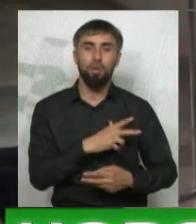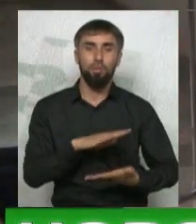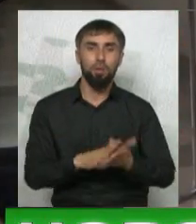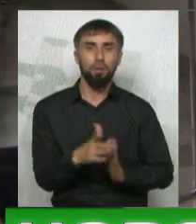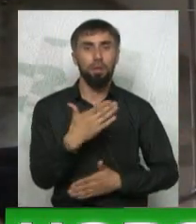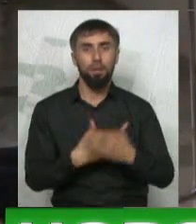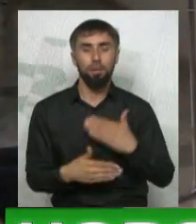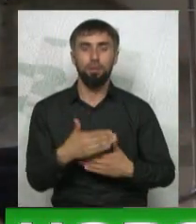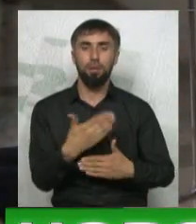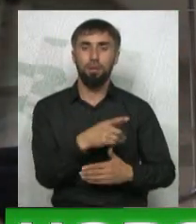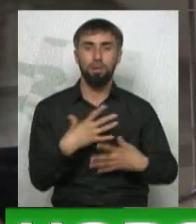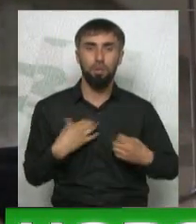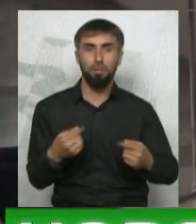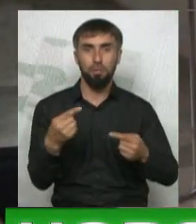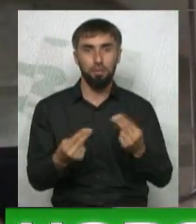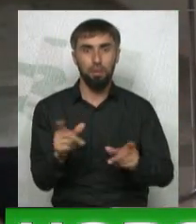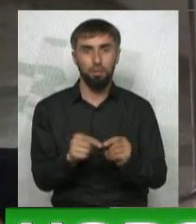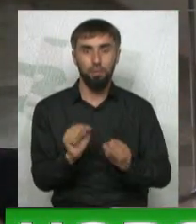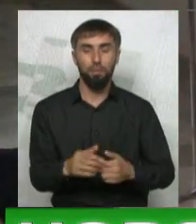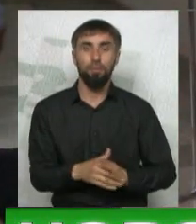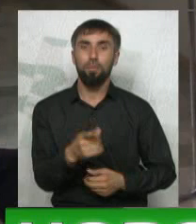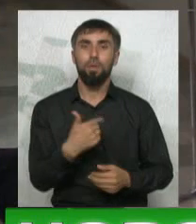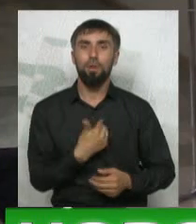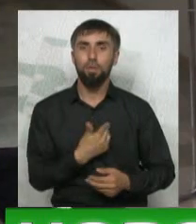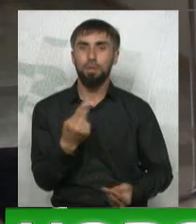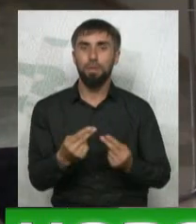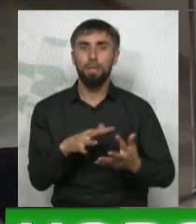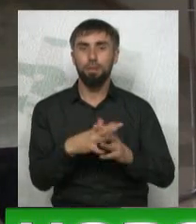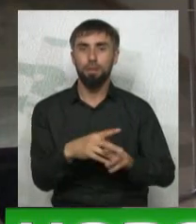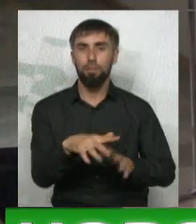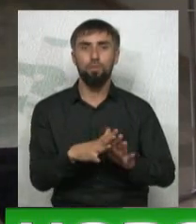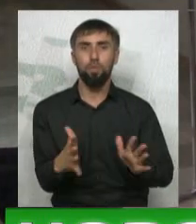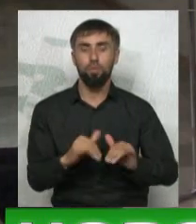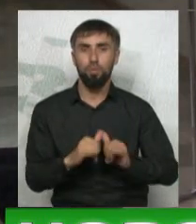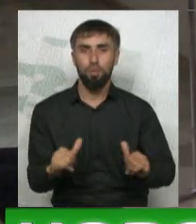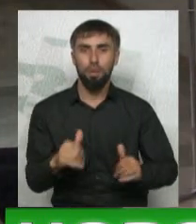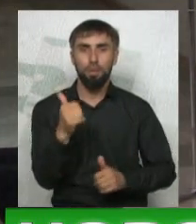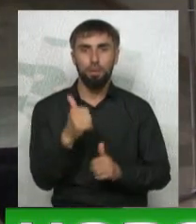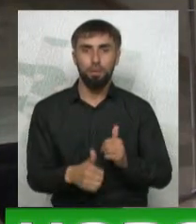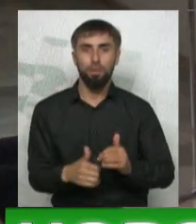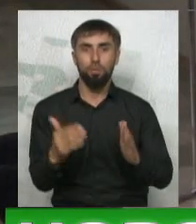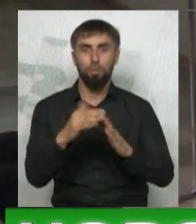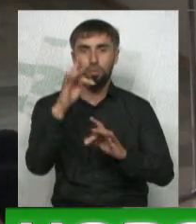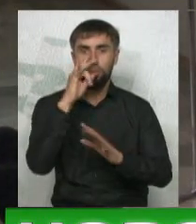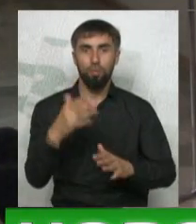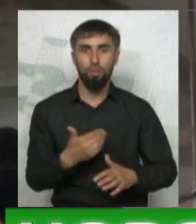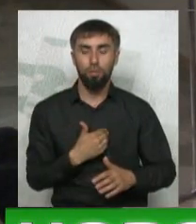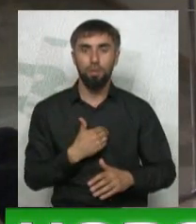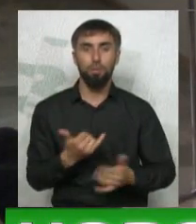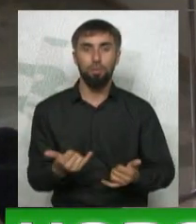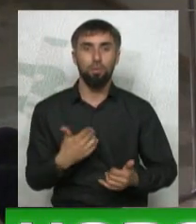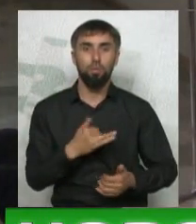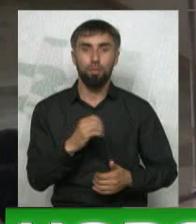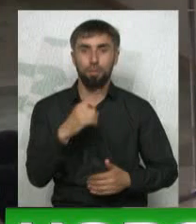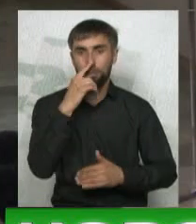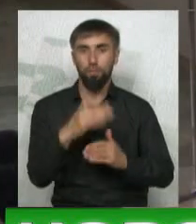упор на то, чтобы популяризировать эту игру на уровнях сельских поселений, в каждом доме культуры. Мы сейчас уже